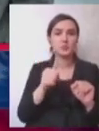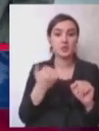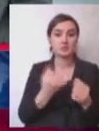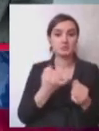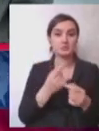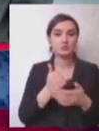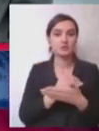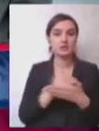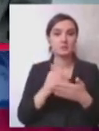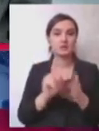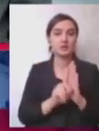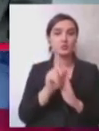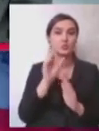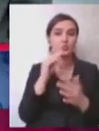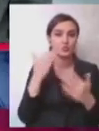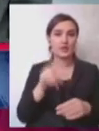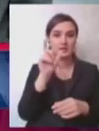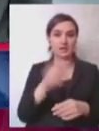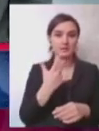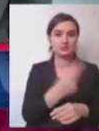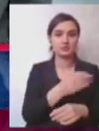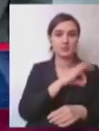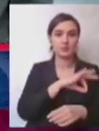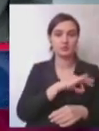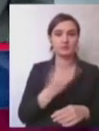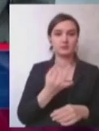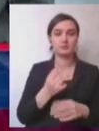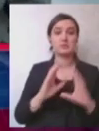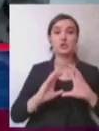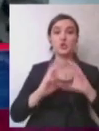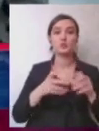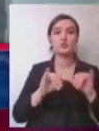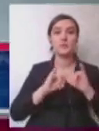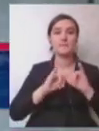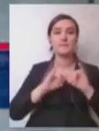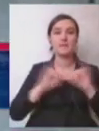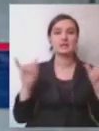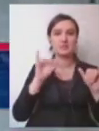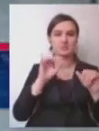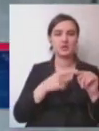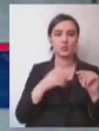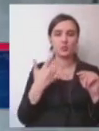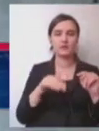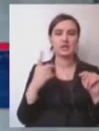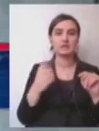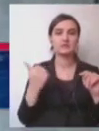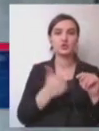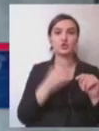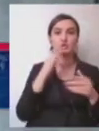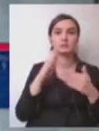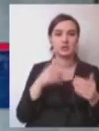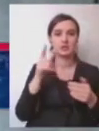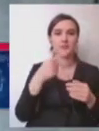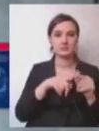როდის შეიძლება დაიწყოს უკვე მისი გამოყენება? სოფლიოში პანდემიის გამოცხადებიდან ერთი კვირის შემდეგ კანადაში